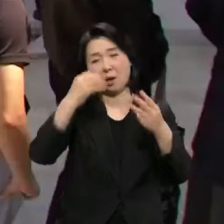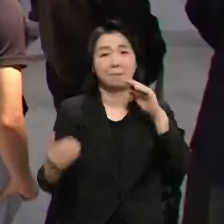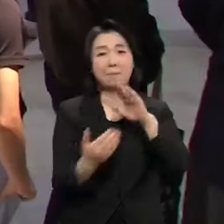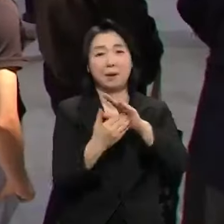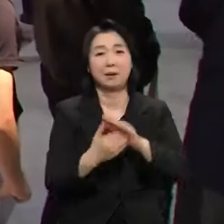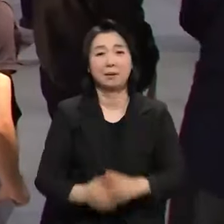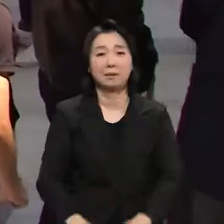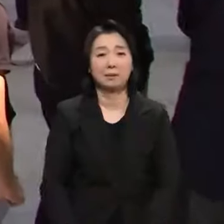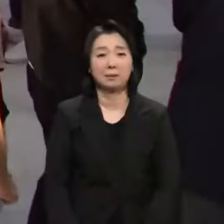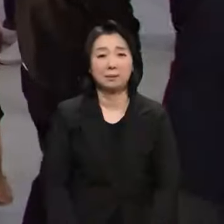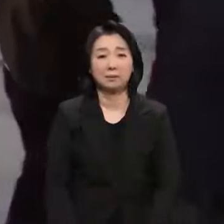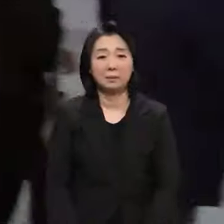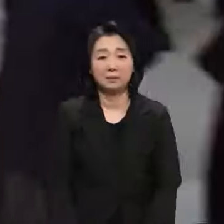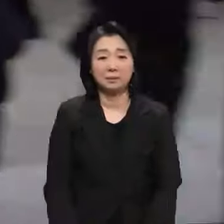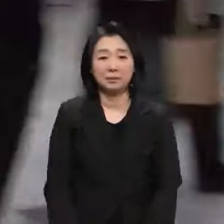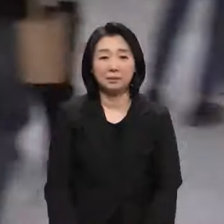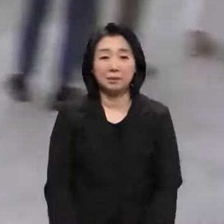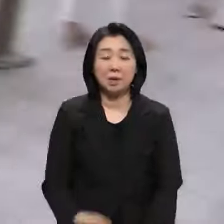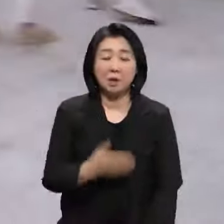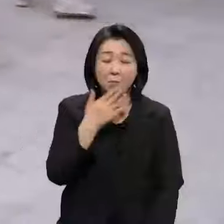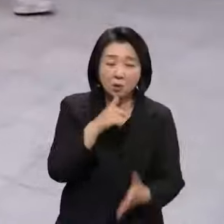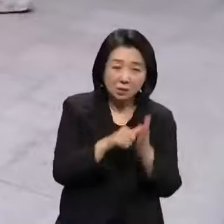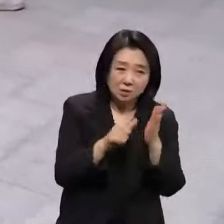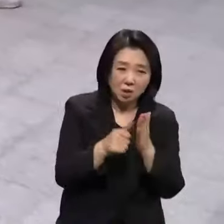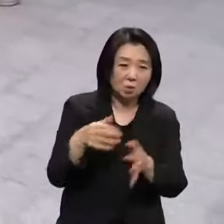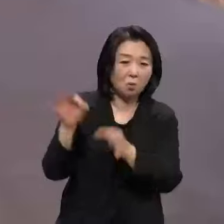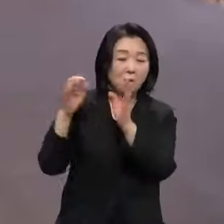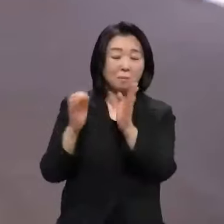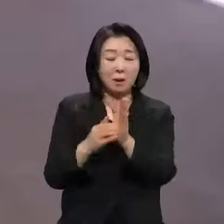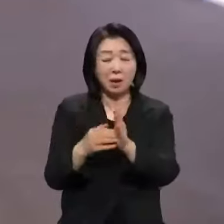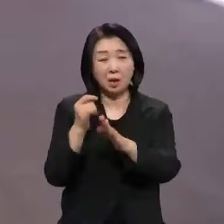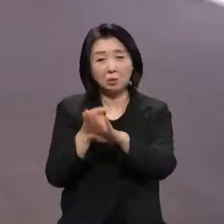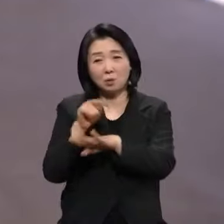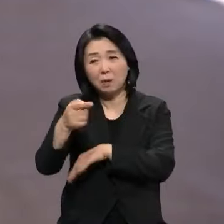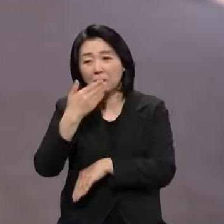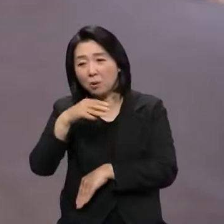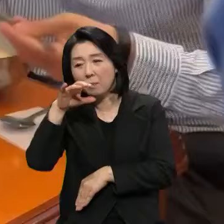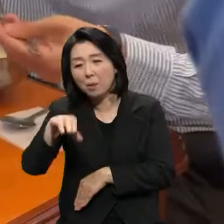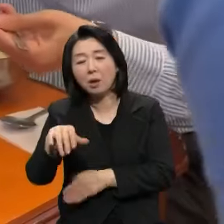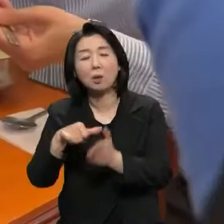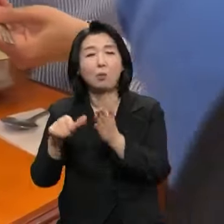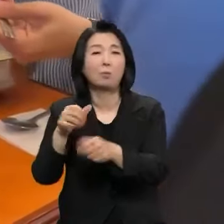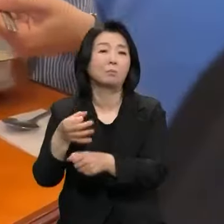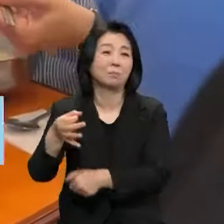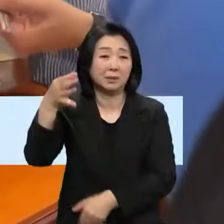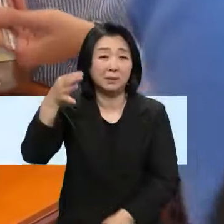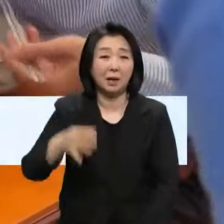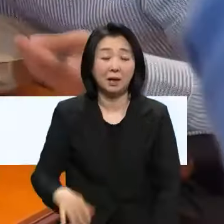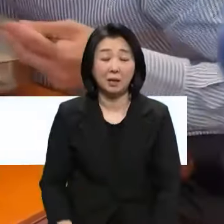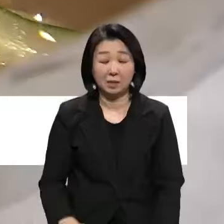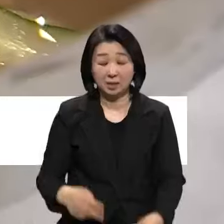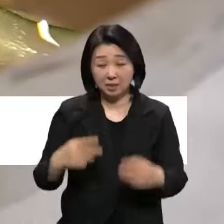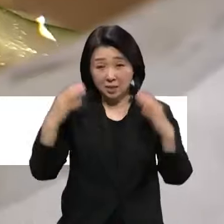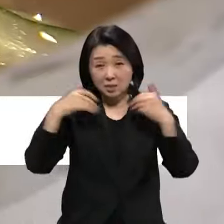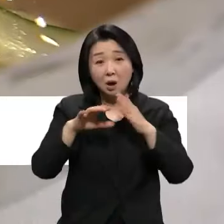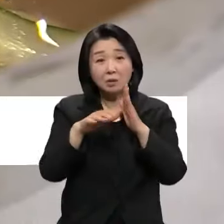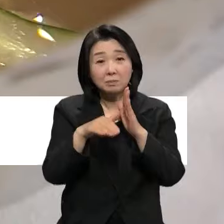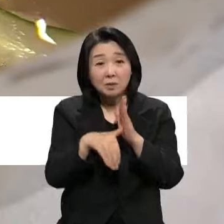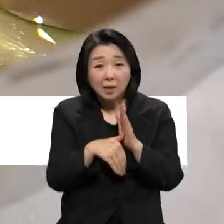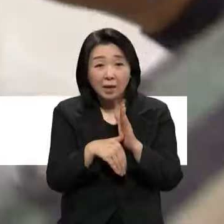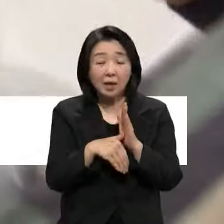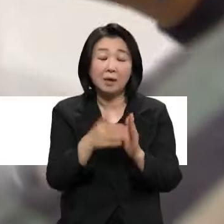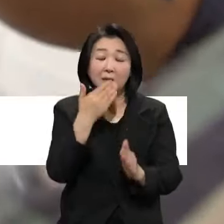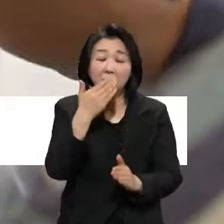갈아치웠습니다. 식자재 값이 급등하면서 외식비도 덩달아 올랐습니다. 여름 별미로 꼽히는 평양냉면 한